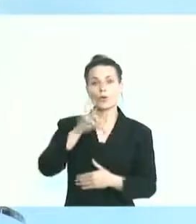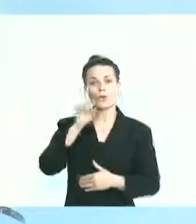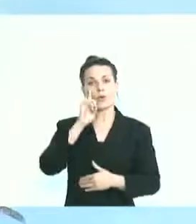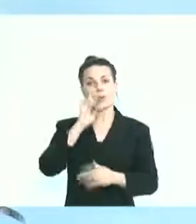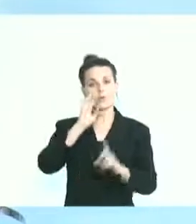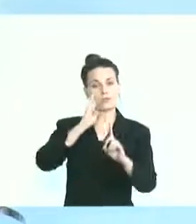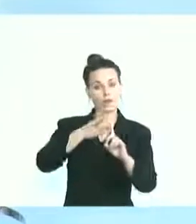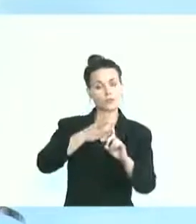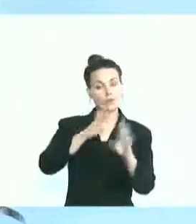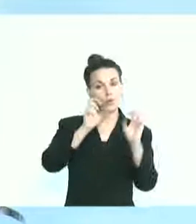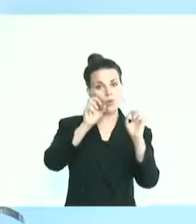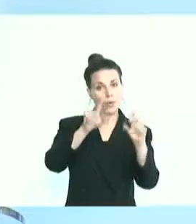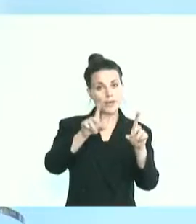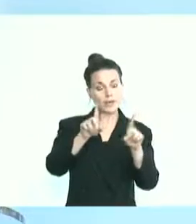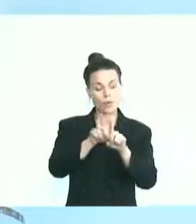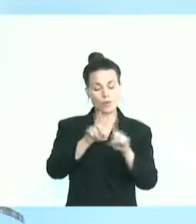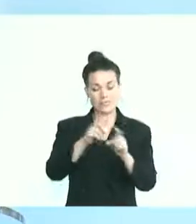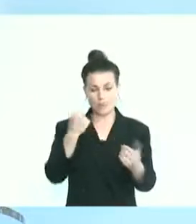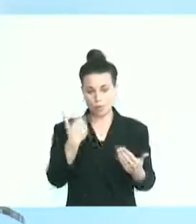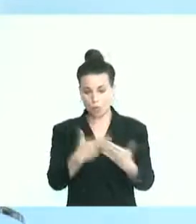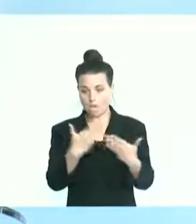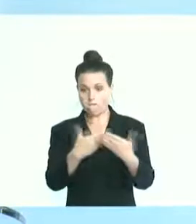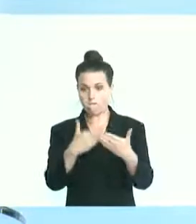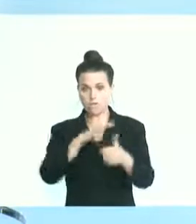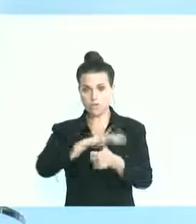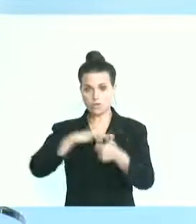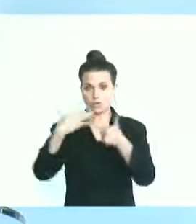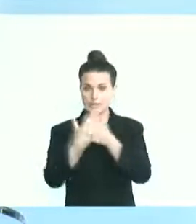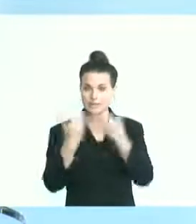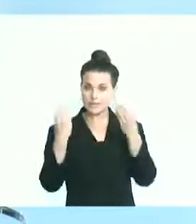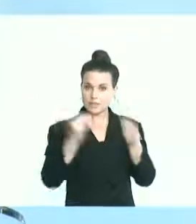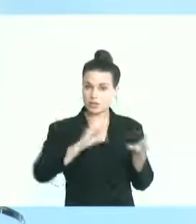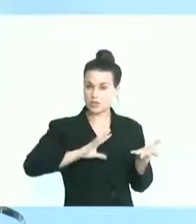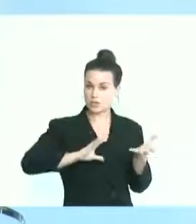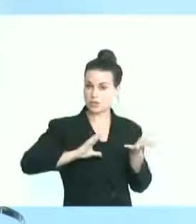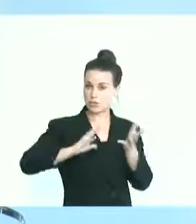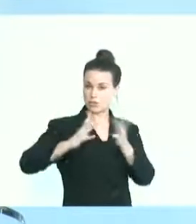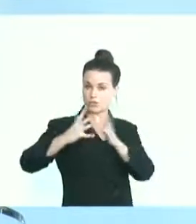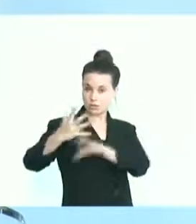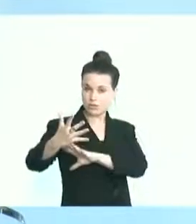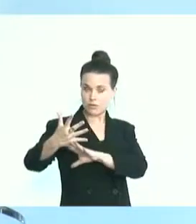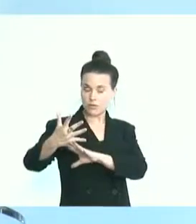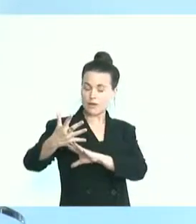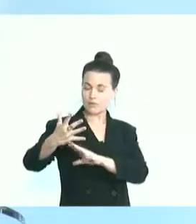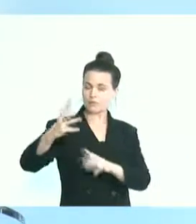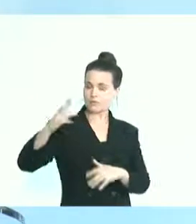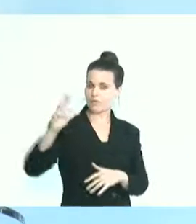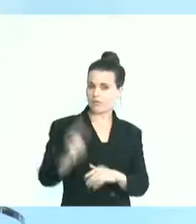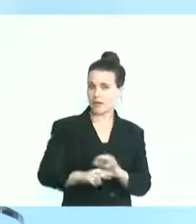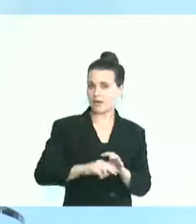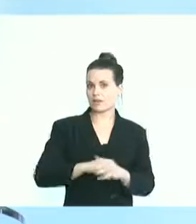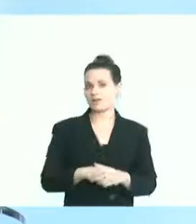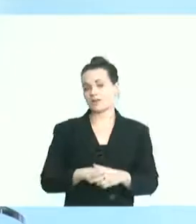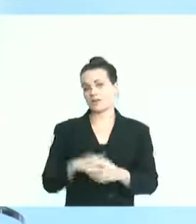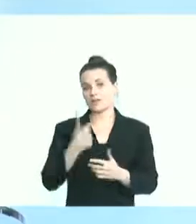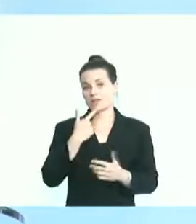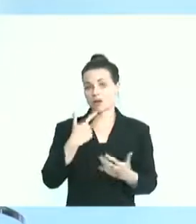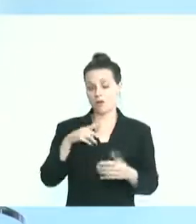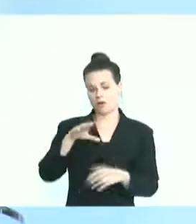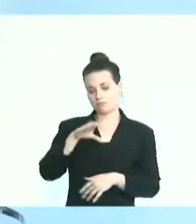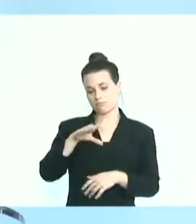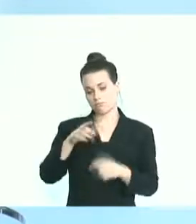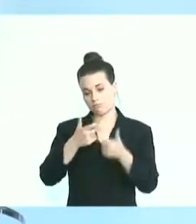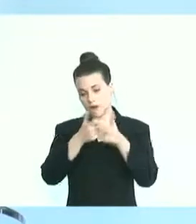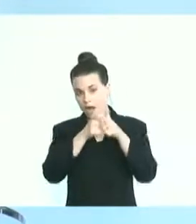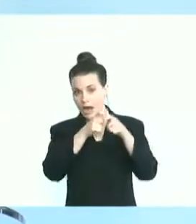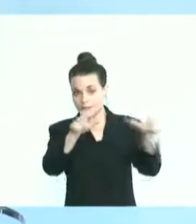c'est l'illustration d'une transformation beaucoup plus en profondeur, une transformation qui montre et qui pose et l'accessibilité et l'inclusion